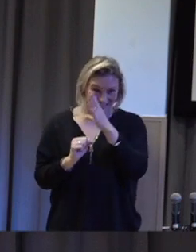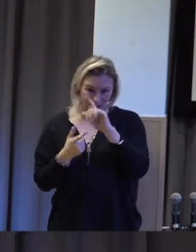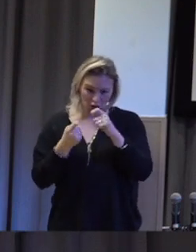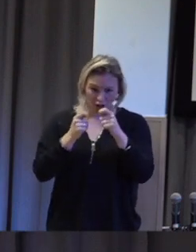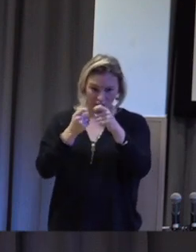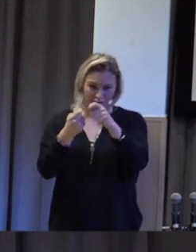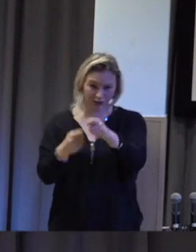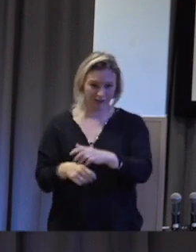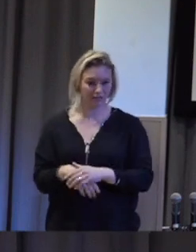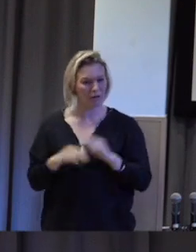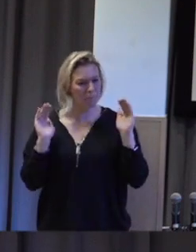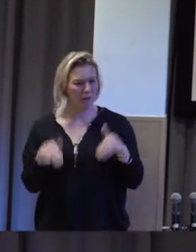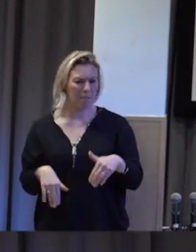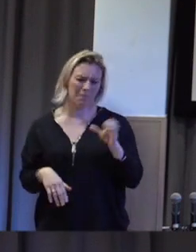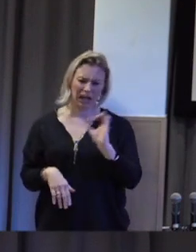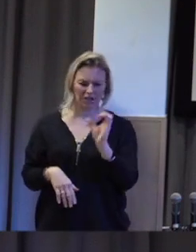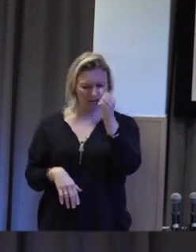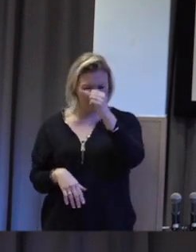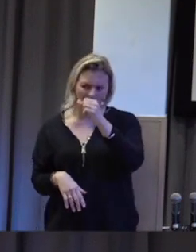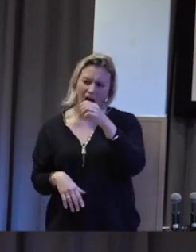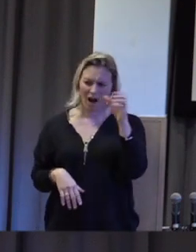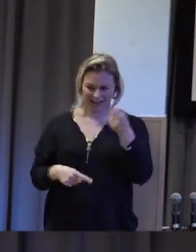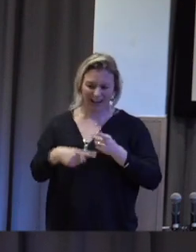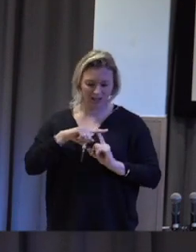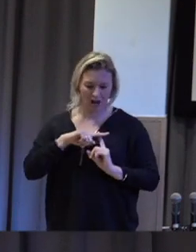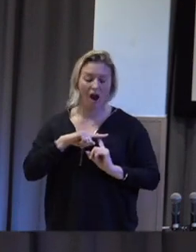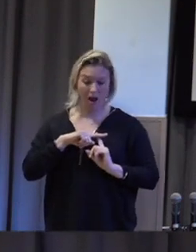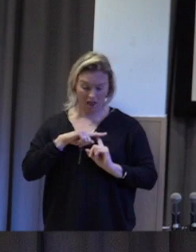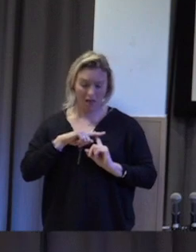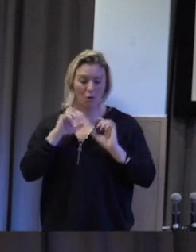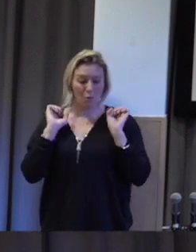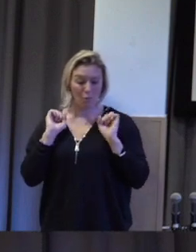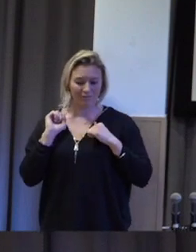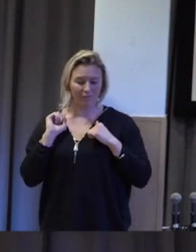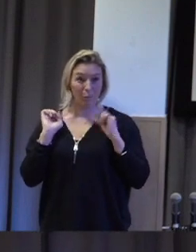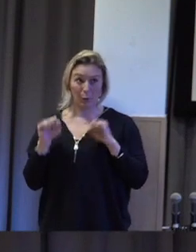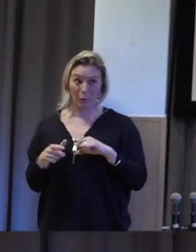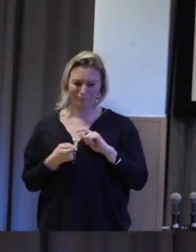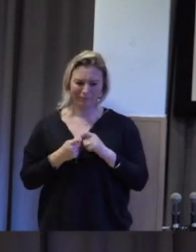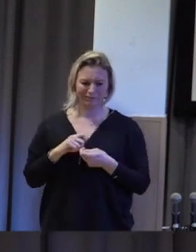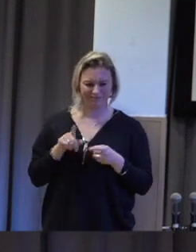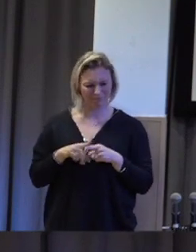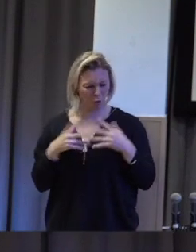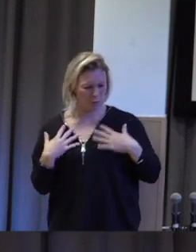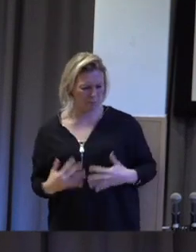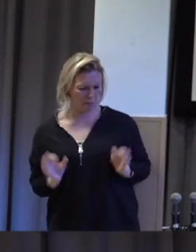nous sommes, chers frères et sœurs, peuvent devenir tour à tour le sacrificateur ou prêtre,